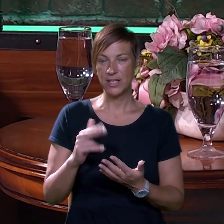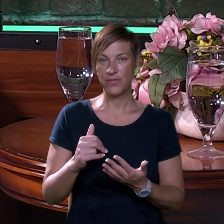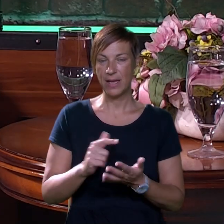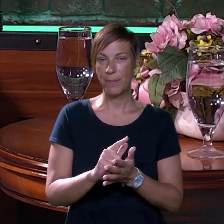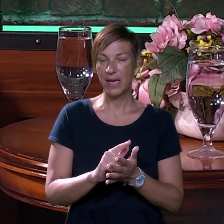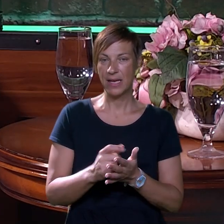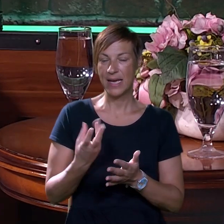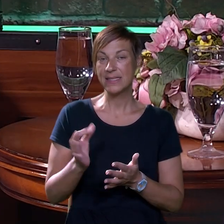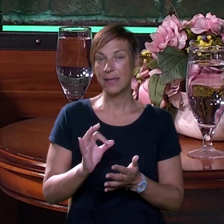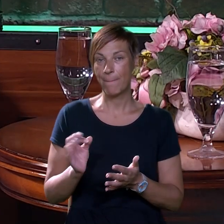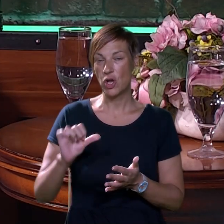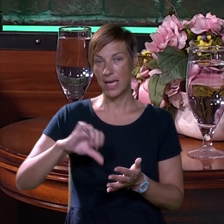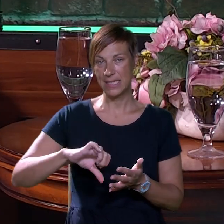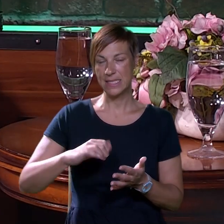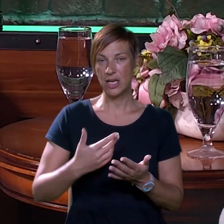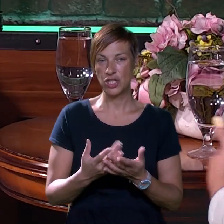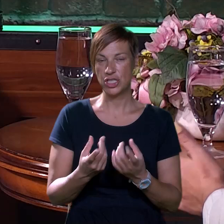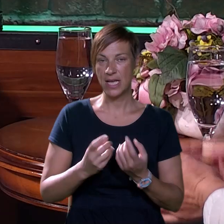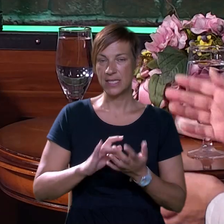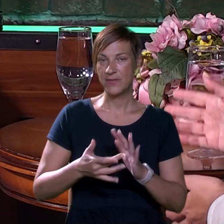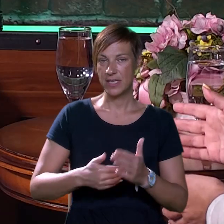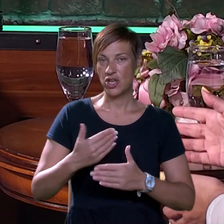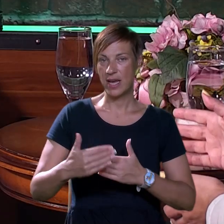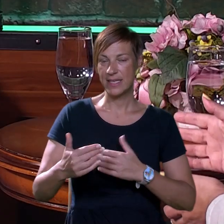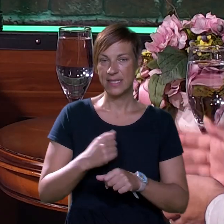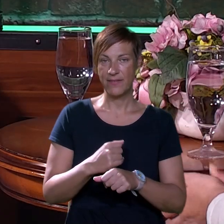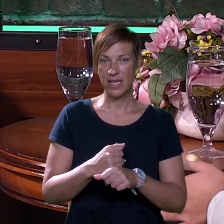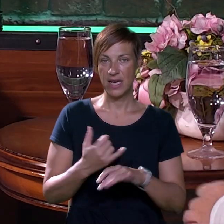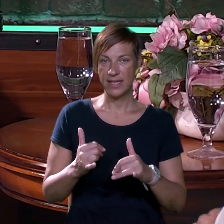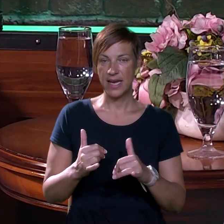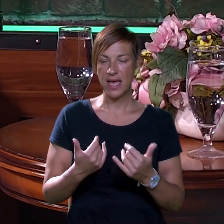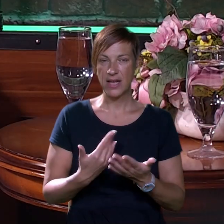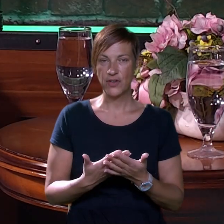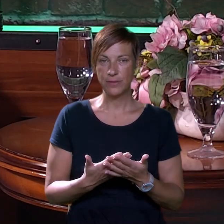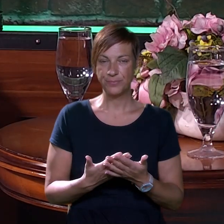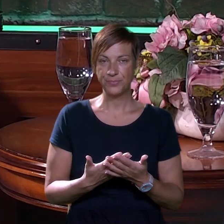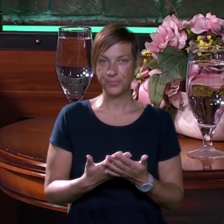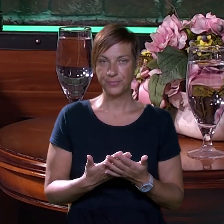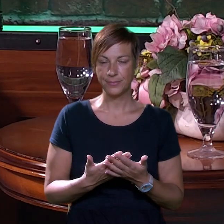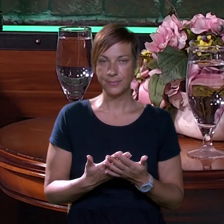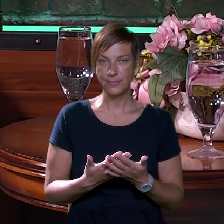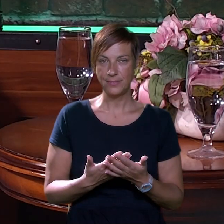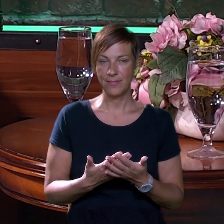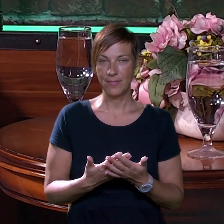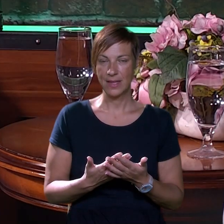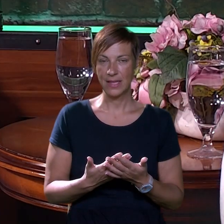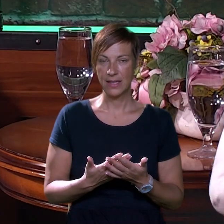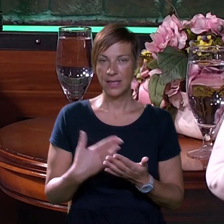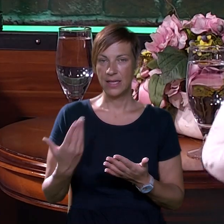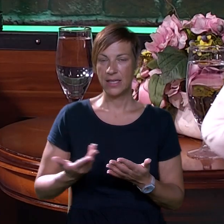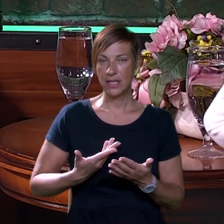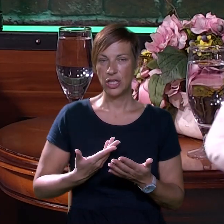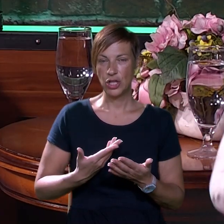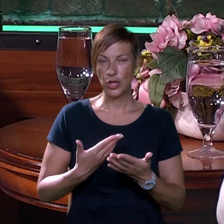imaš trenutaka kad si bolje i kad si lošije. Ali ste svejedno nastavili s radom? Naravno. Kao dobila